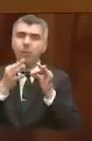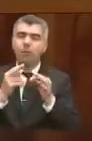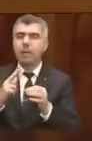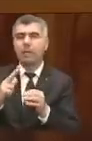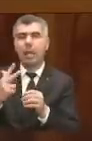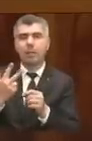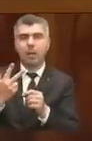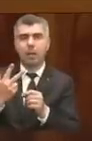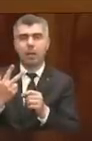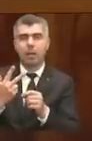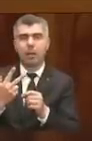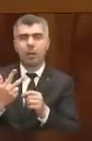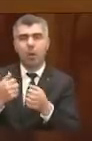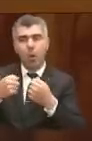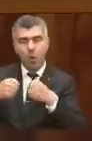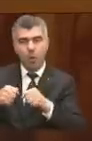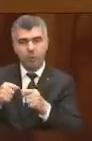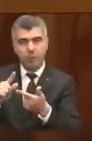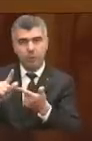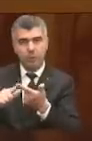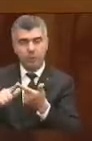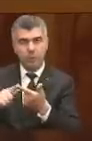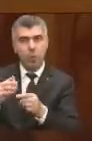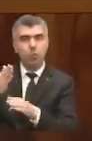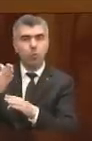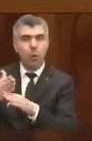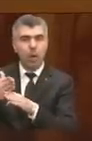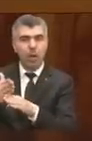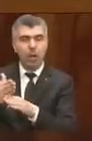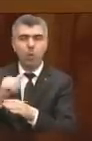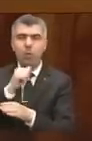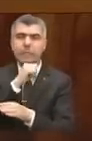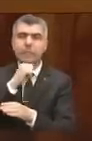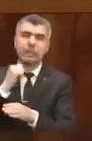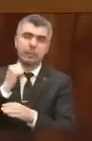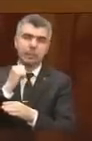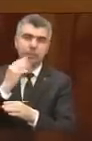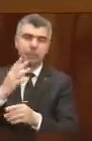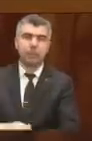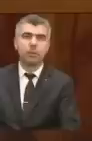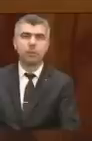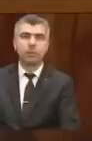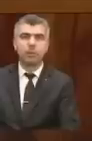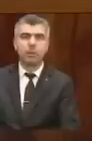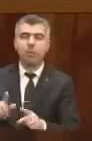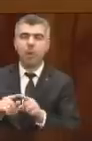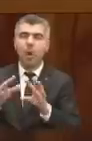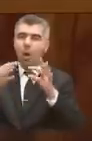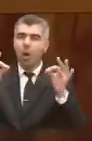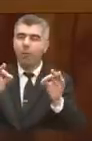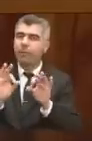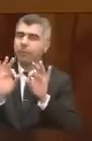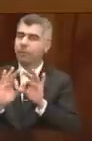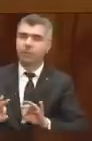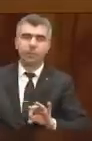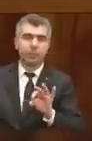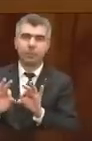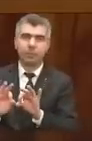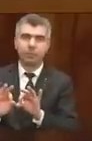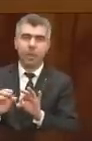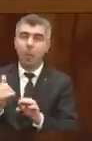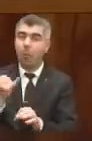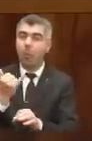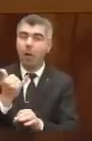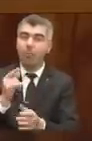اللي هي الحبوب وزيت المائده ما غنتكلمش عن المواد الاخرى الاساسيه اللي هي